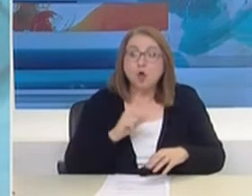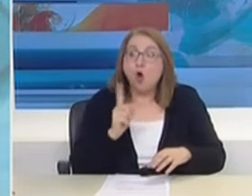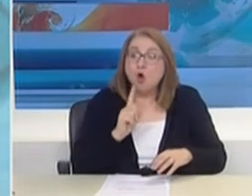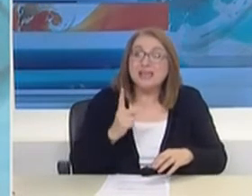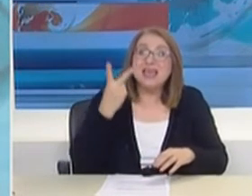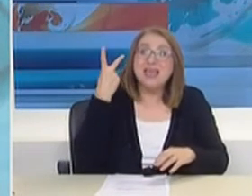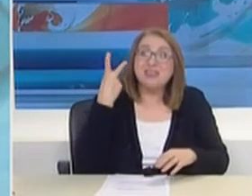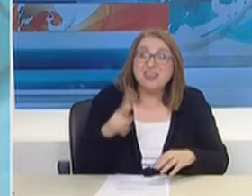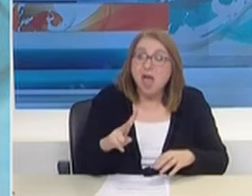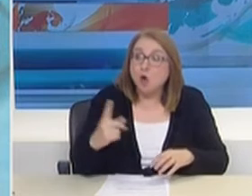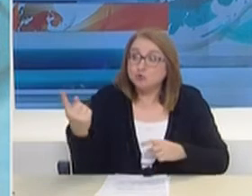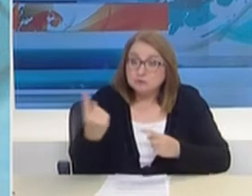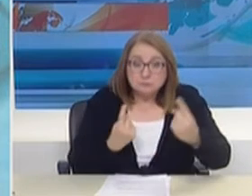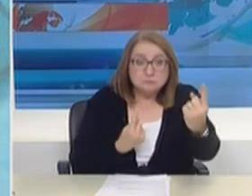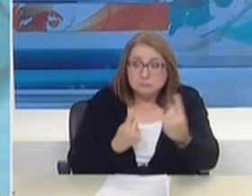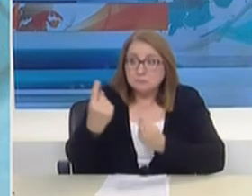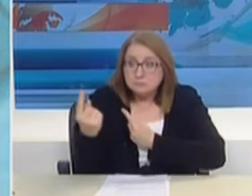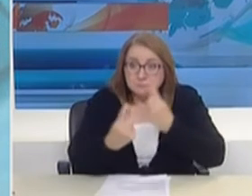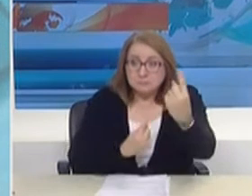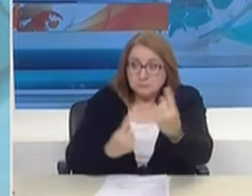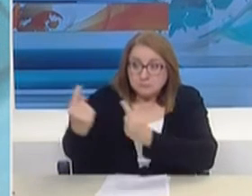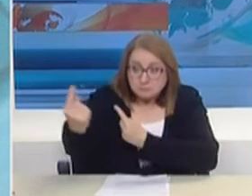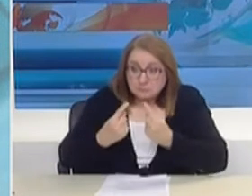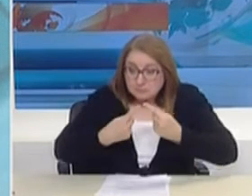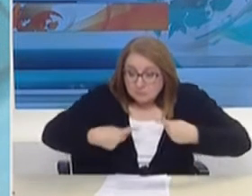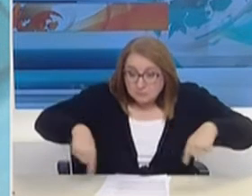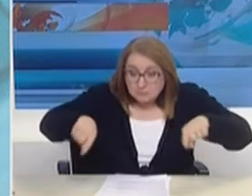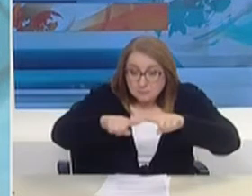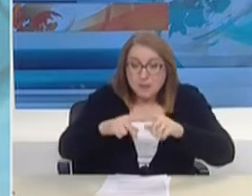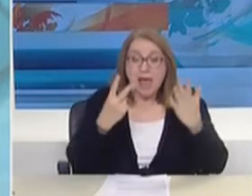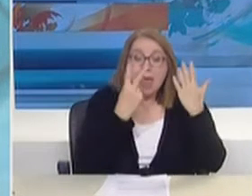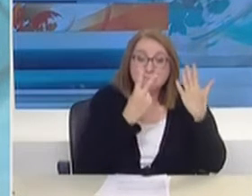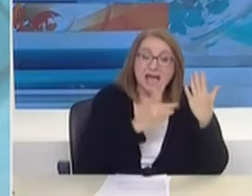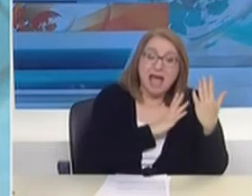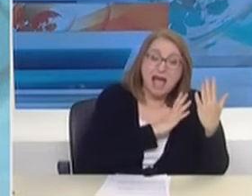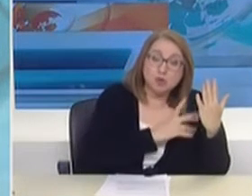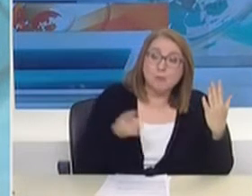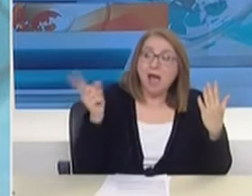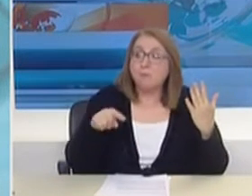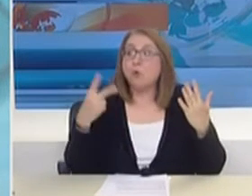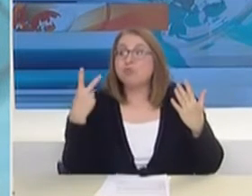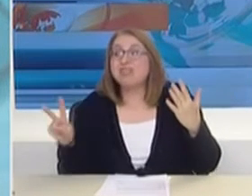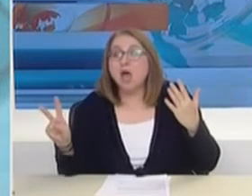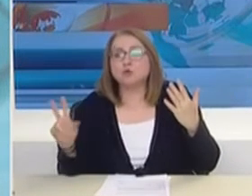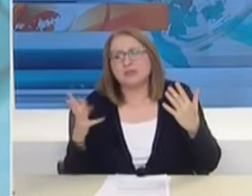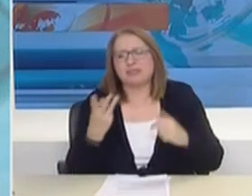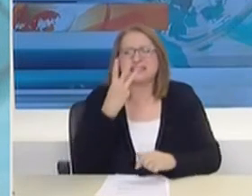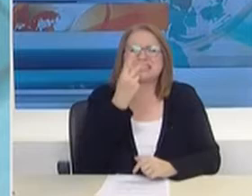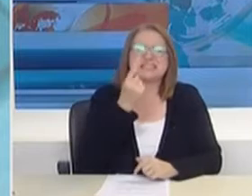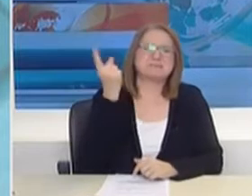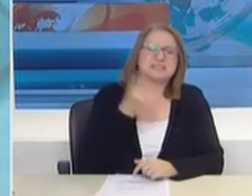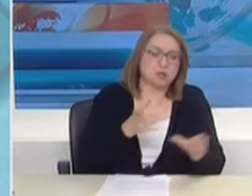200 ασθενείς που ήρθε ο ένας μετά τον άλλον και να δει ότι το 7% από τους 200, ή 7 από τους 200, δηλαδή το 3,5% έχει